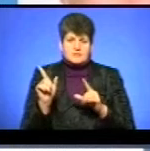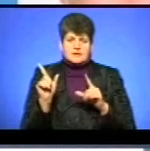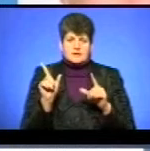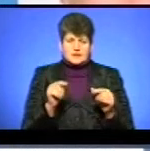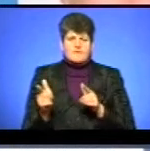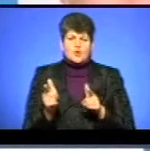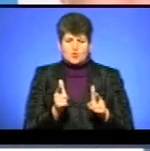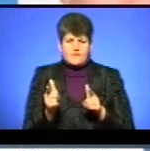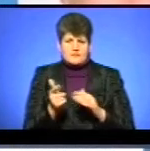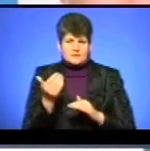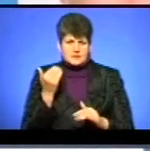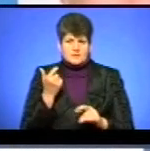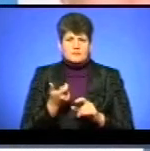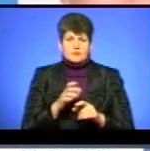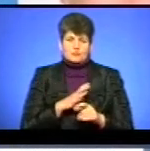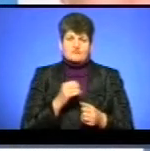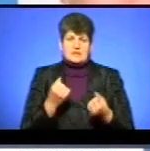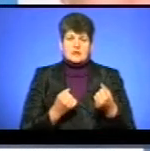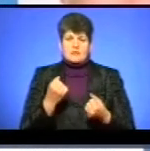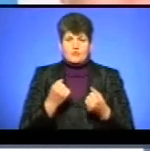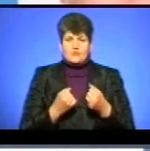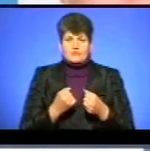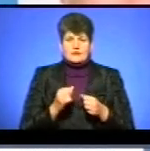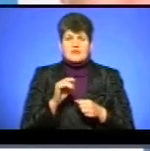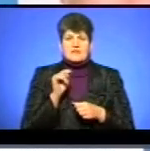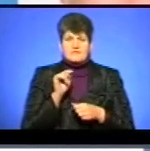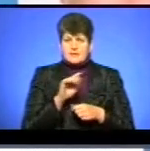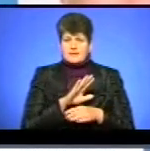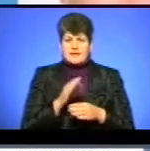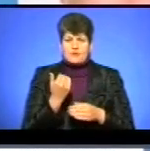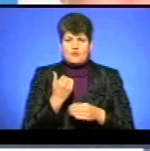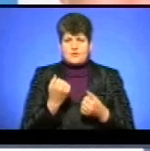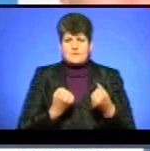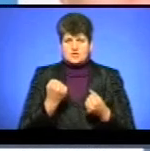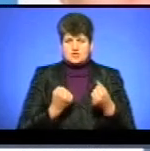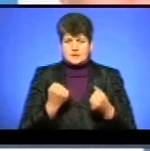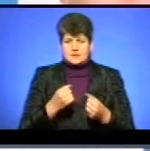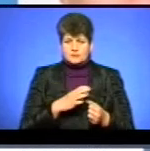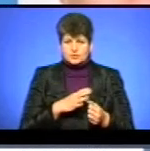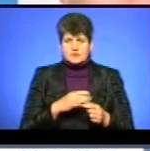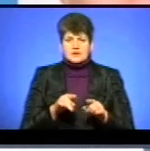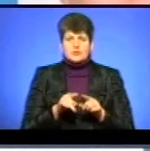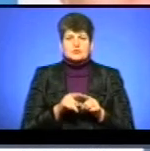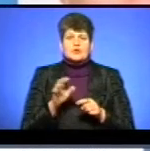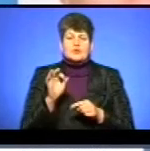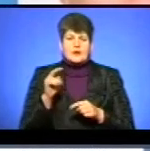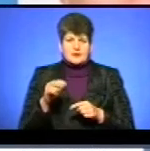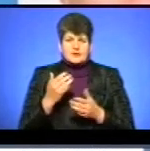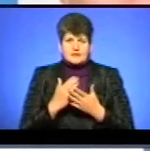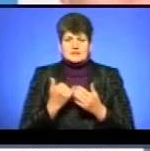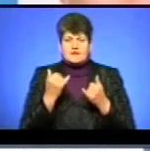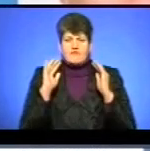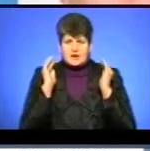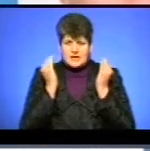готувався, був за кермом. Так він, але не його машина була. В машині також Олег Жог був в важкому стані, зараз він в реанімації. Олега